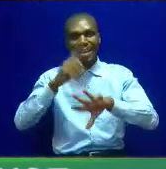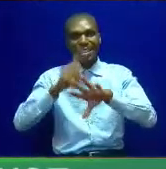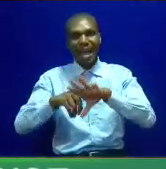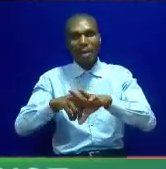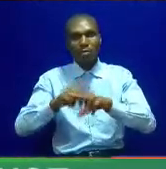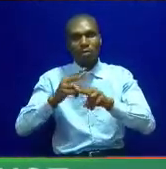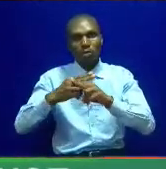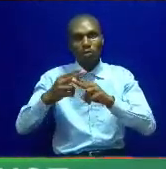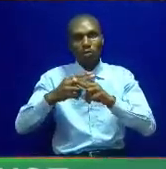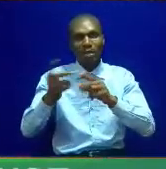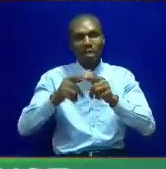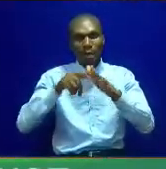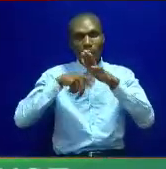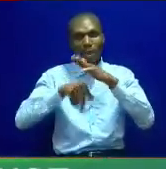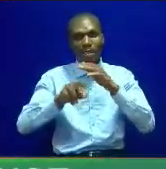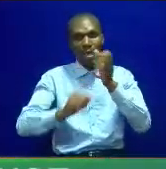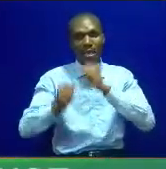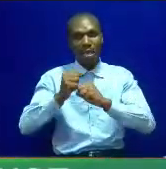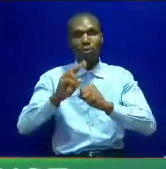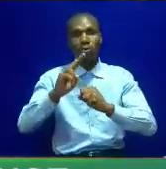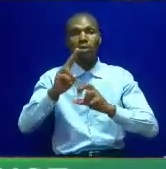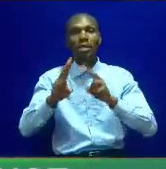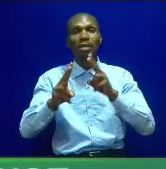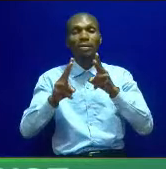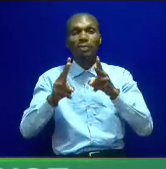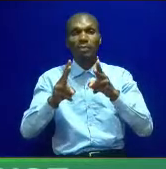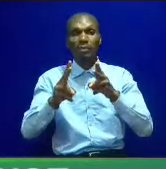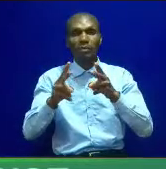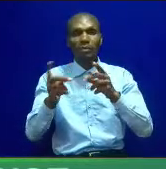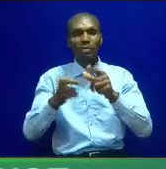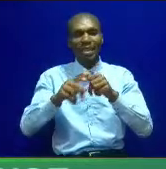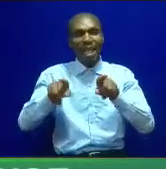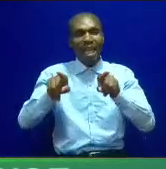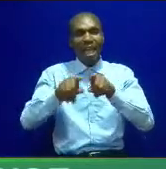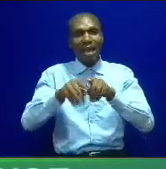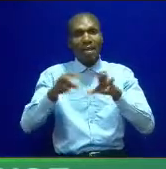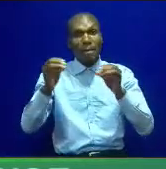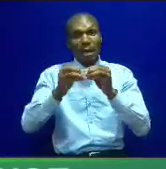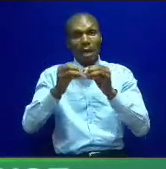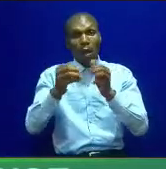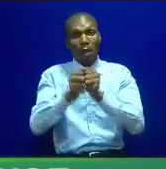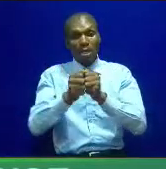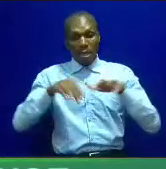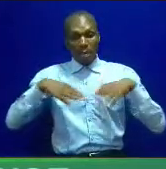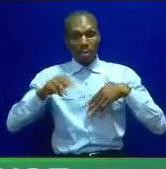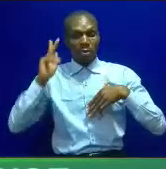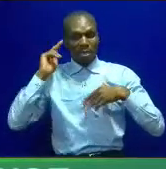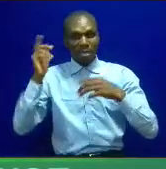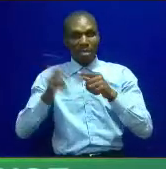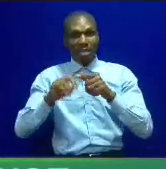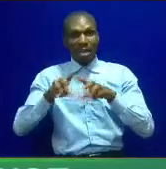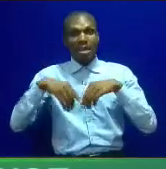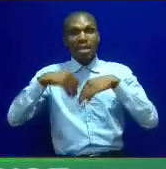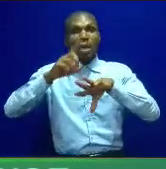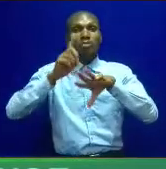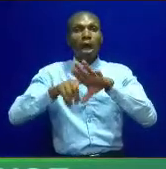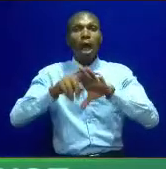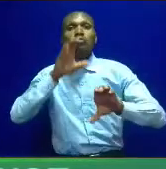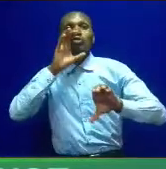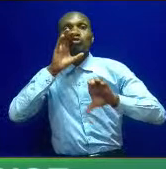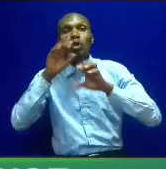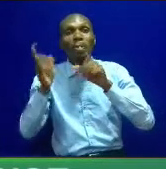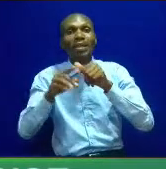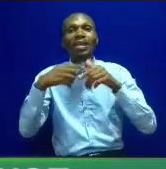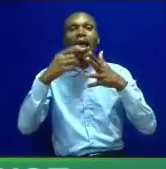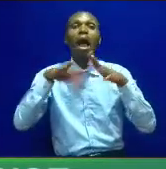go jaso mwaka bejiru bere ne merongi bere ne iso to nanyo ne na pemenyi bomo yobo songo aninji go ba ri baga bakwane batuze ngakyo